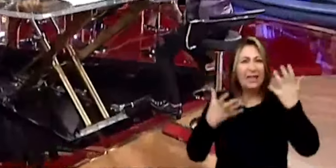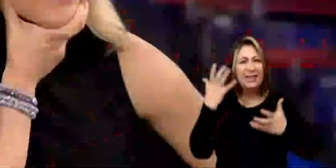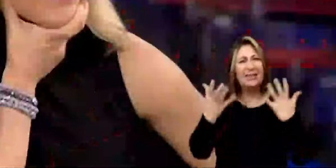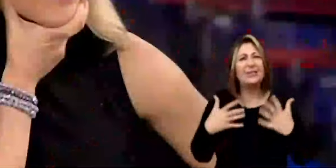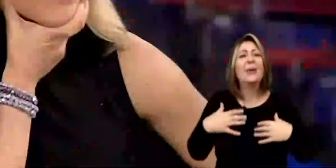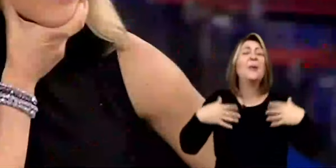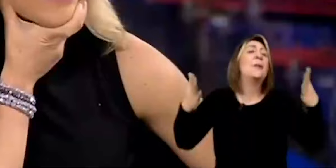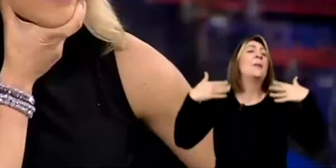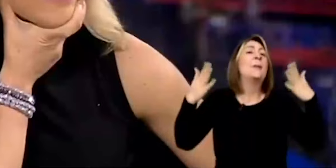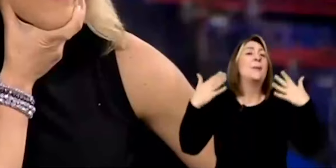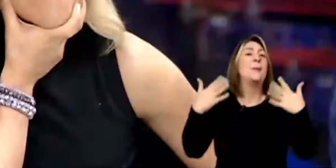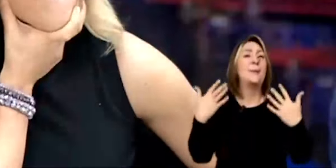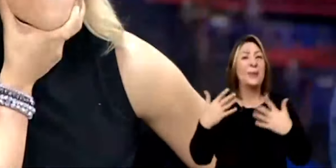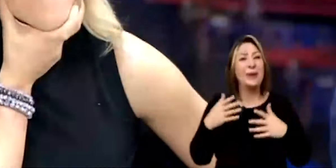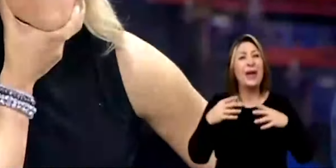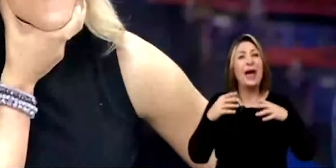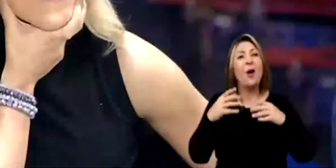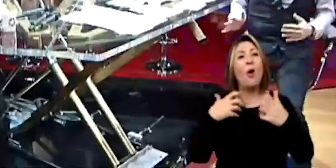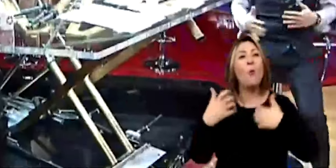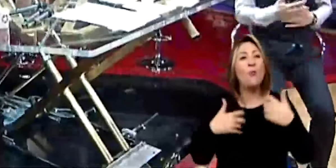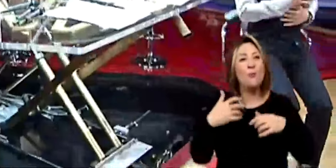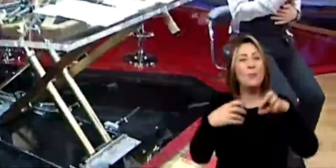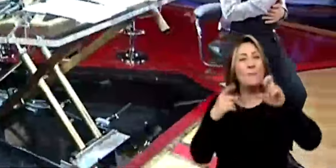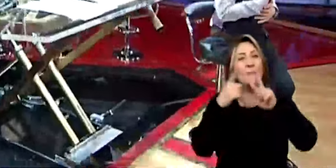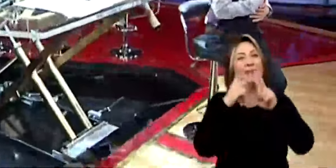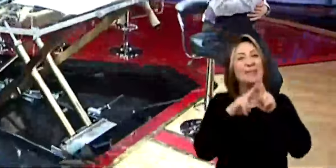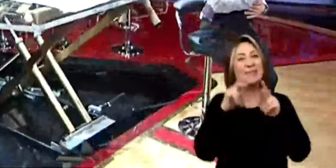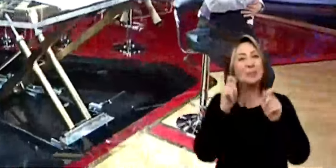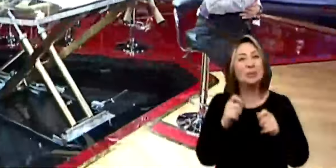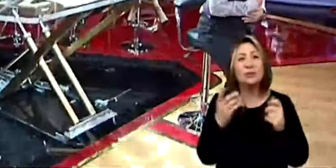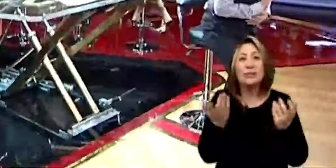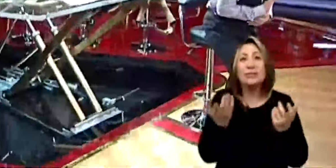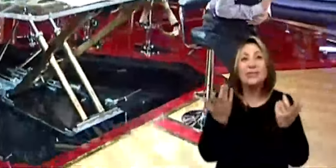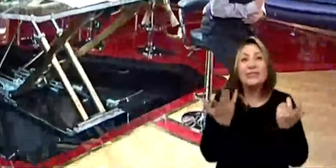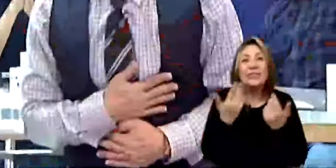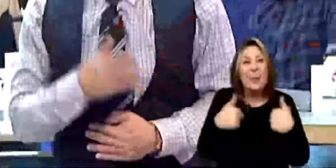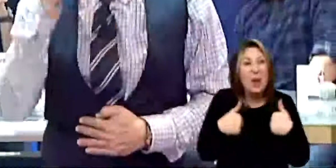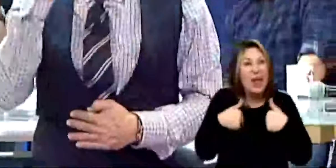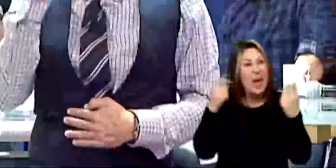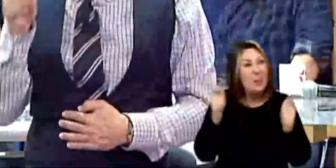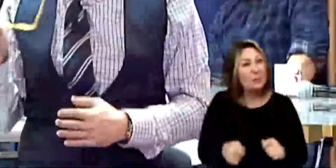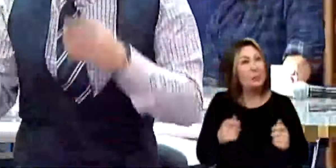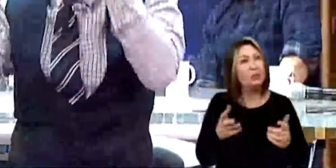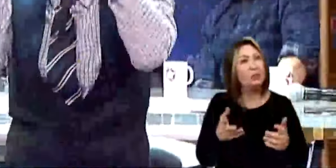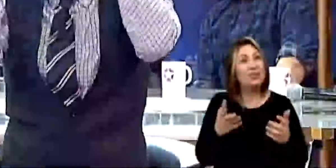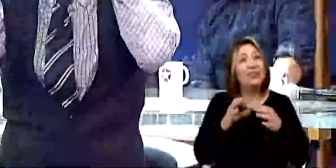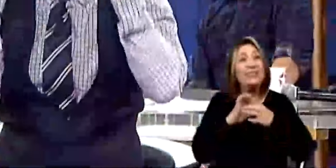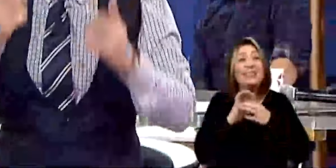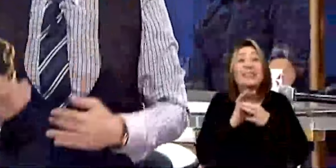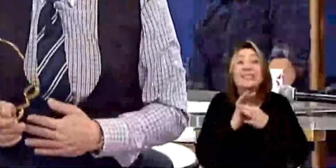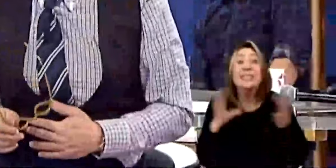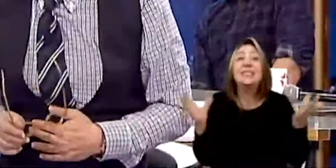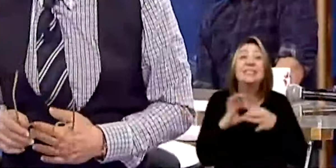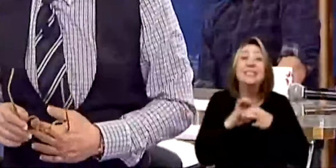pik yapması var. Durun ne gibi? Hayır. Niçin? Niçin bana bunu yapıyorsun? Hayır niçin?